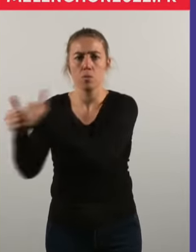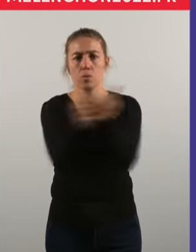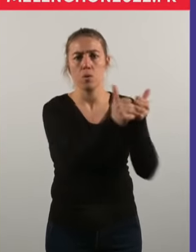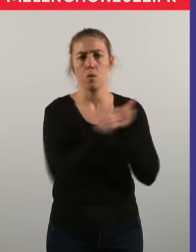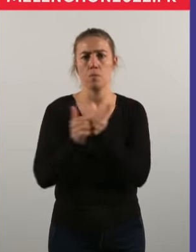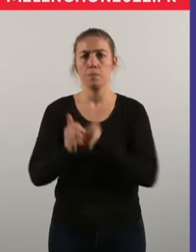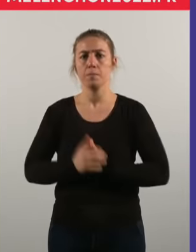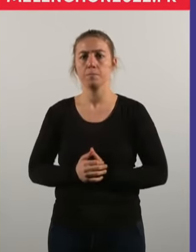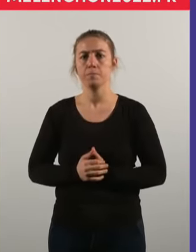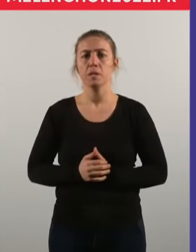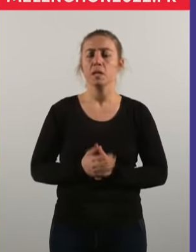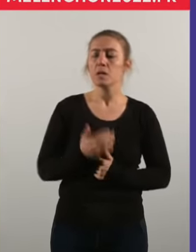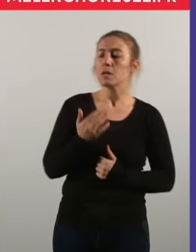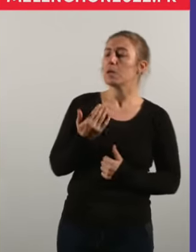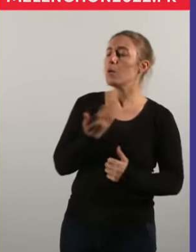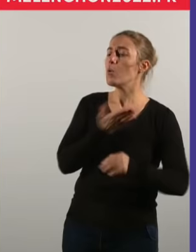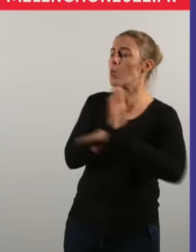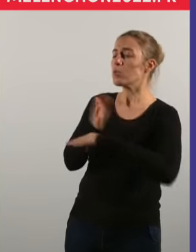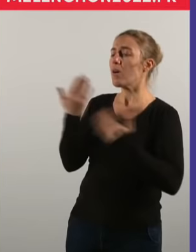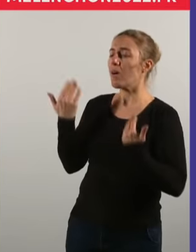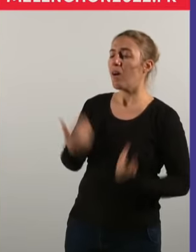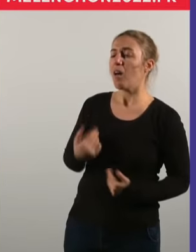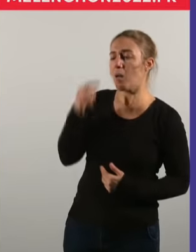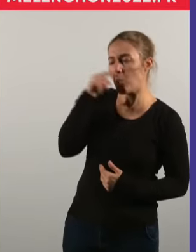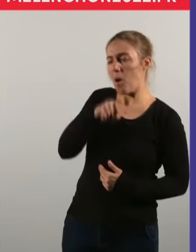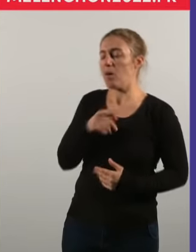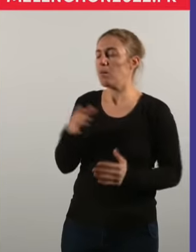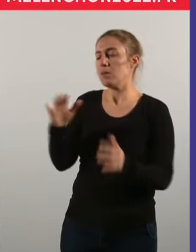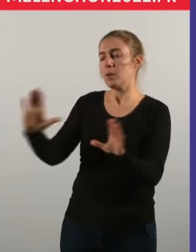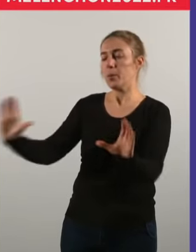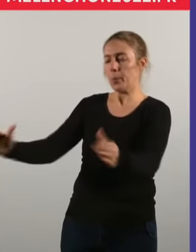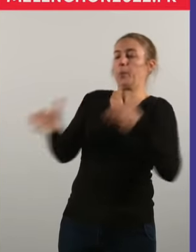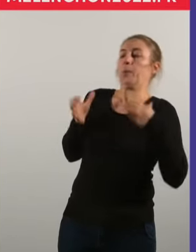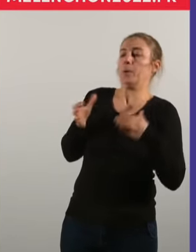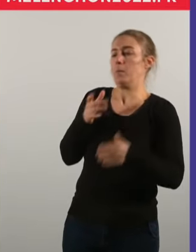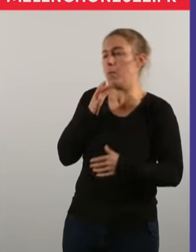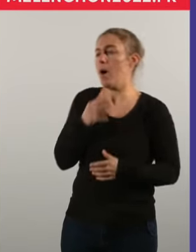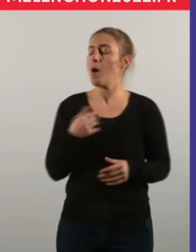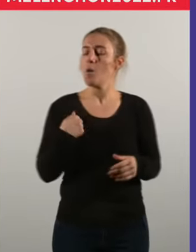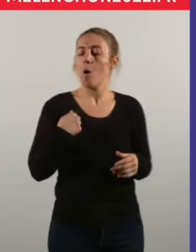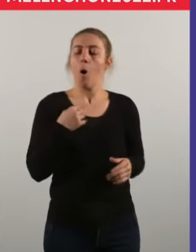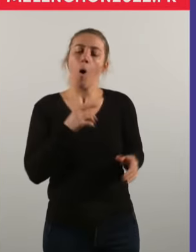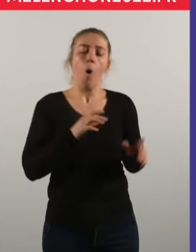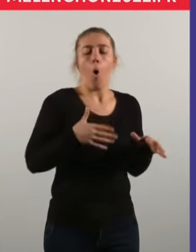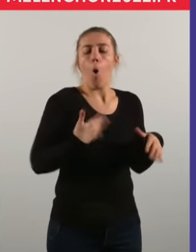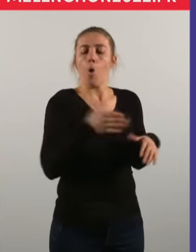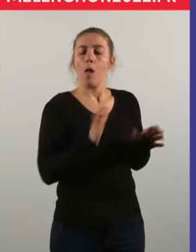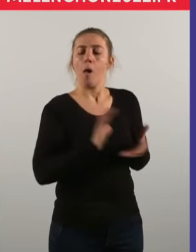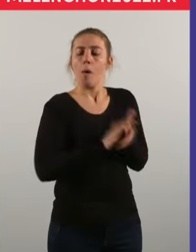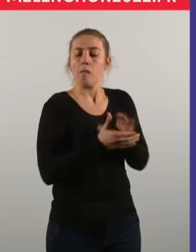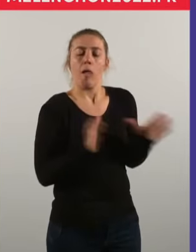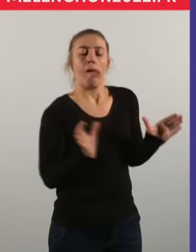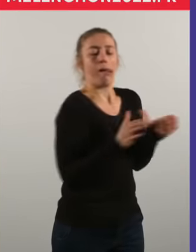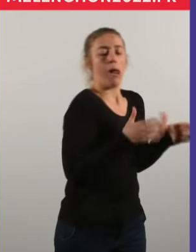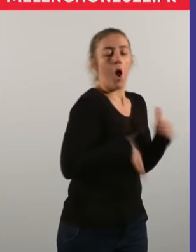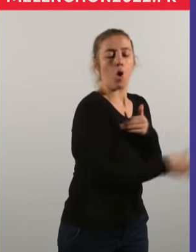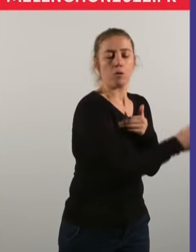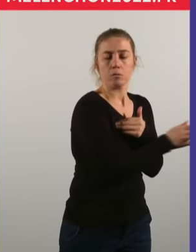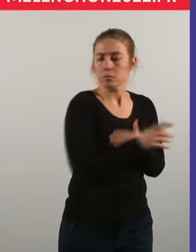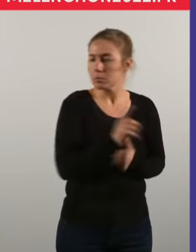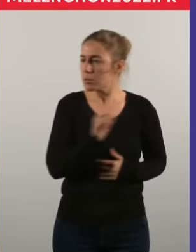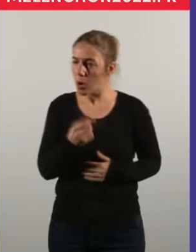l'impression que vous êtes un menteur qui va ensuite arranger ses carabistouilles dans un coin avec ses copains des autres partis. Je ne suis pas leur